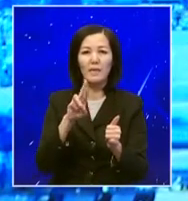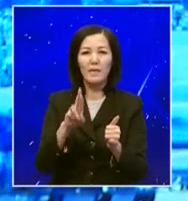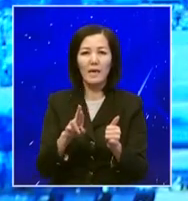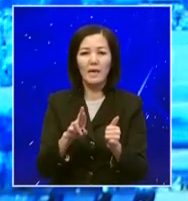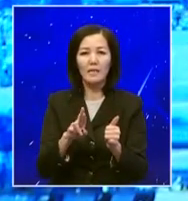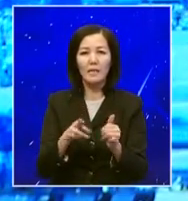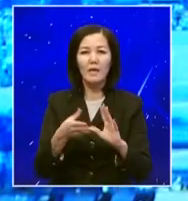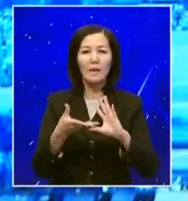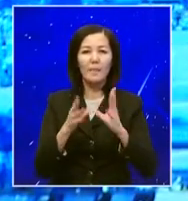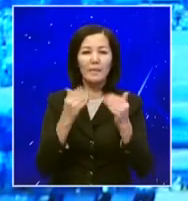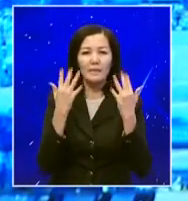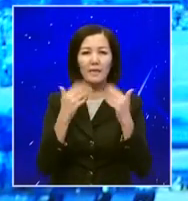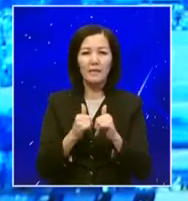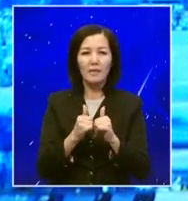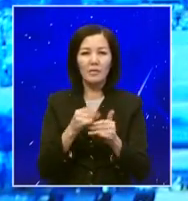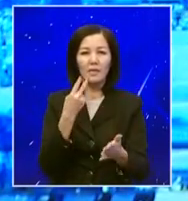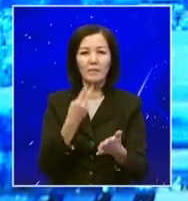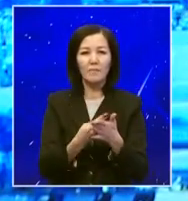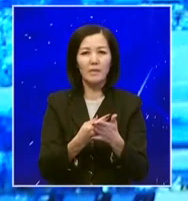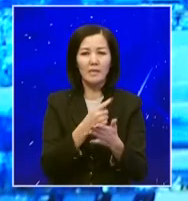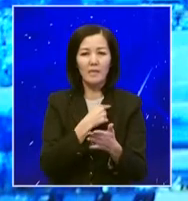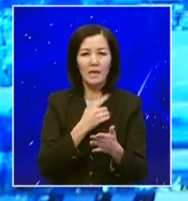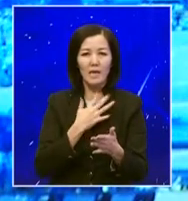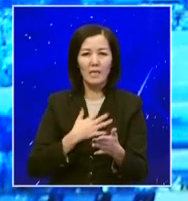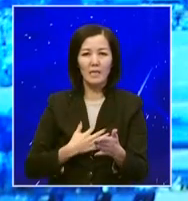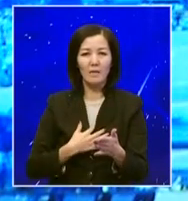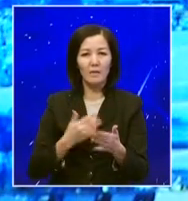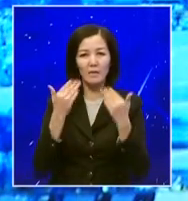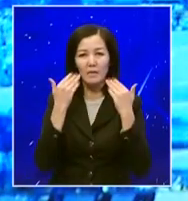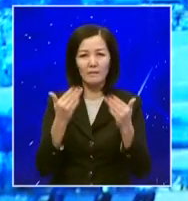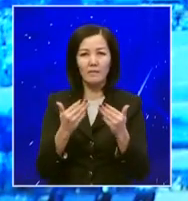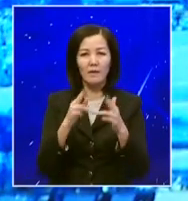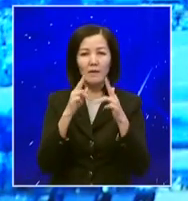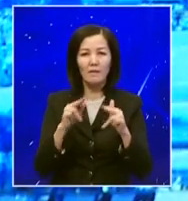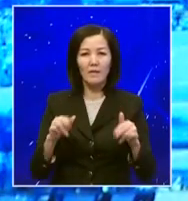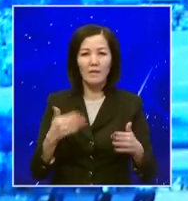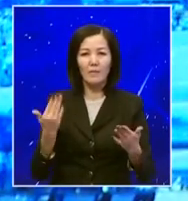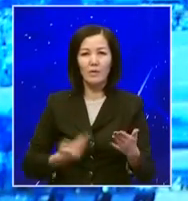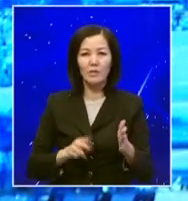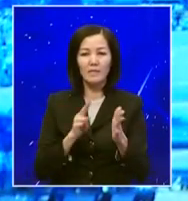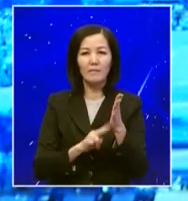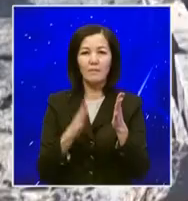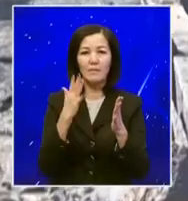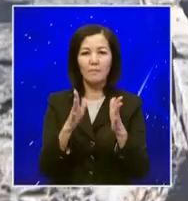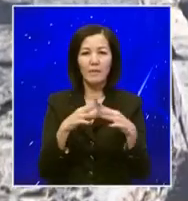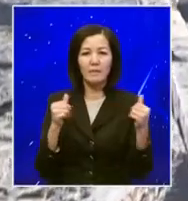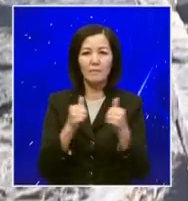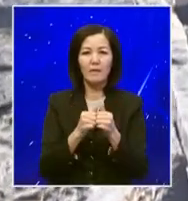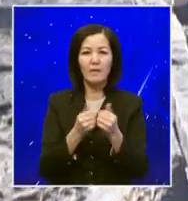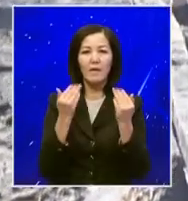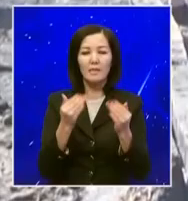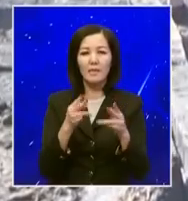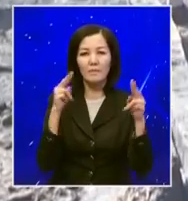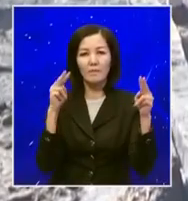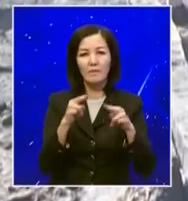число пострадавших, госпитализированных с ранениями и ожогами, неизвестно. В лагере проживали 75 семей. По